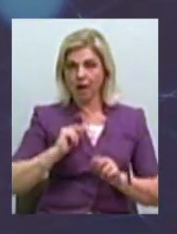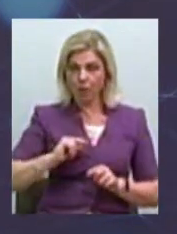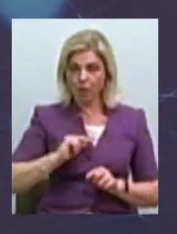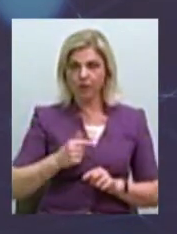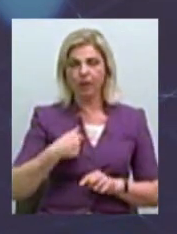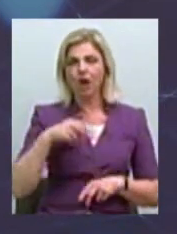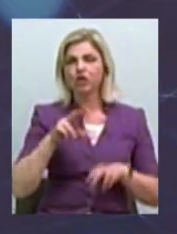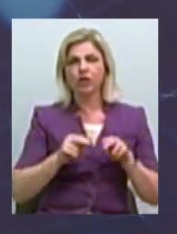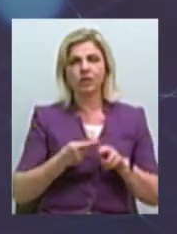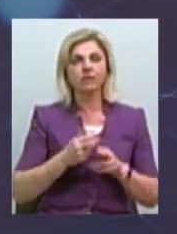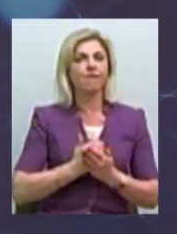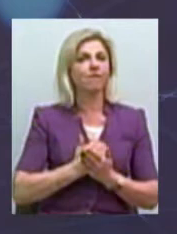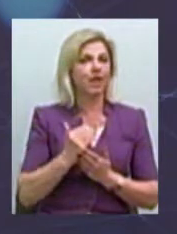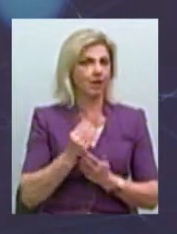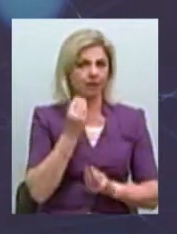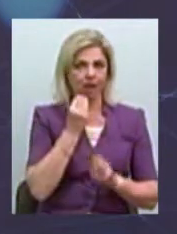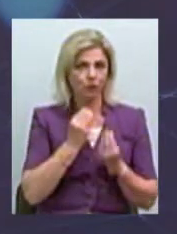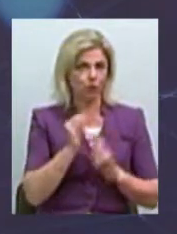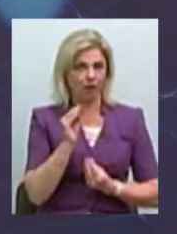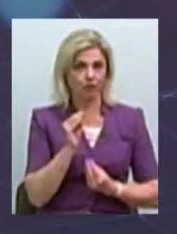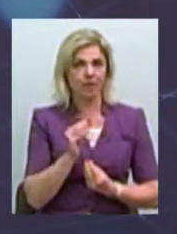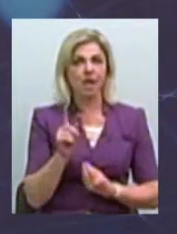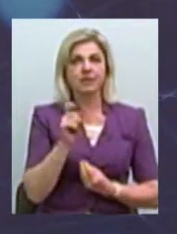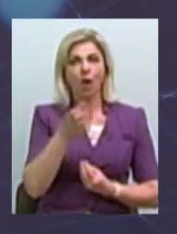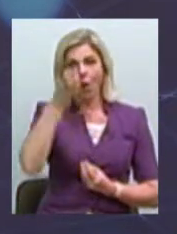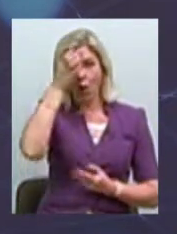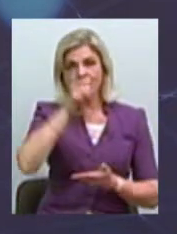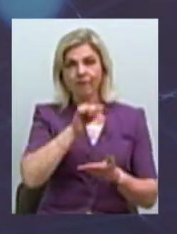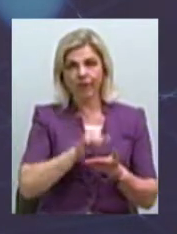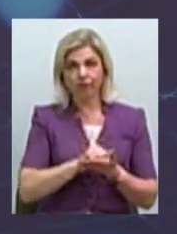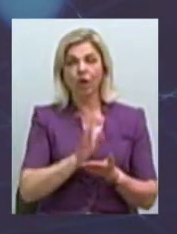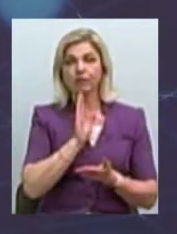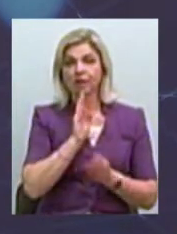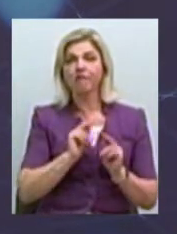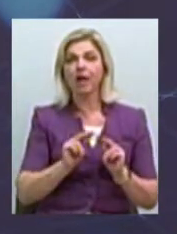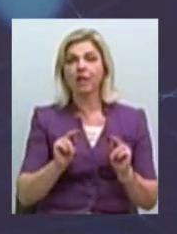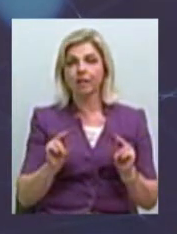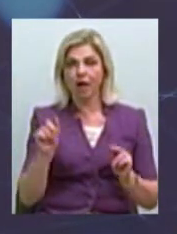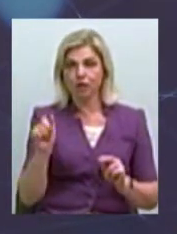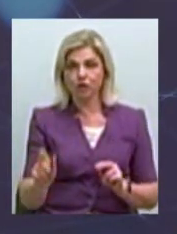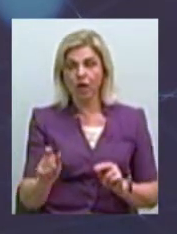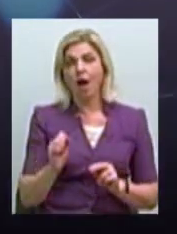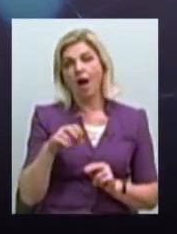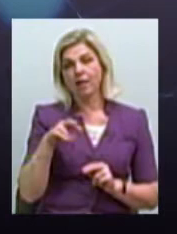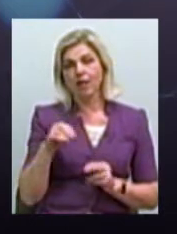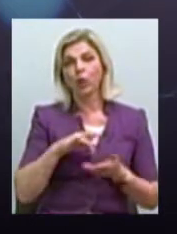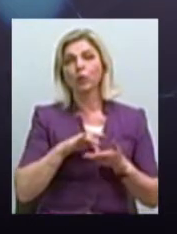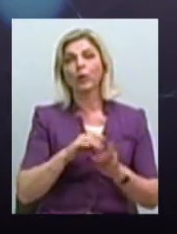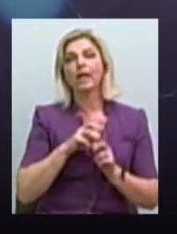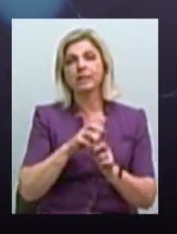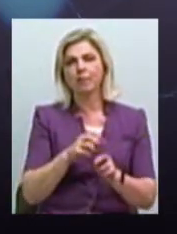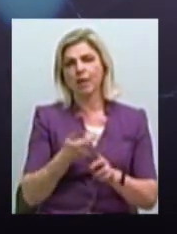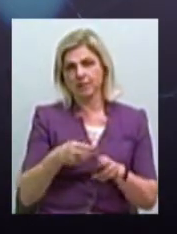верх досконалості. Я за освітою викладач, але туризм – це моє життя. Я